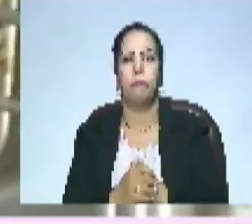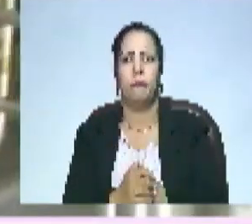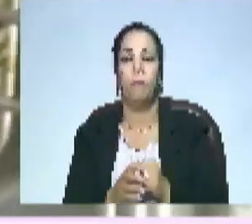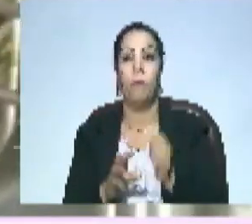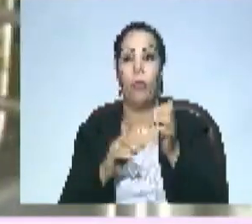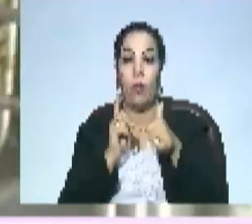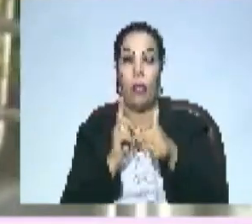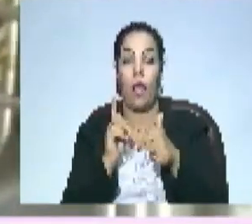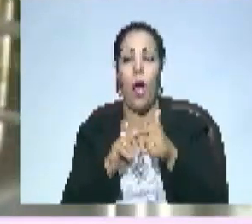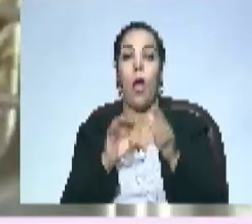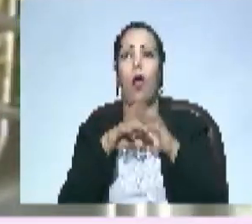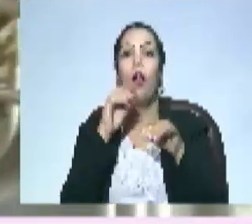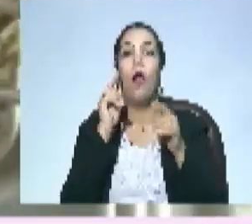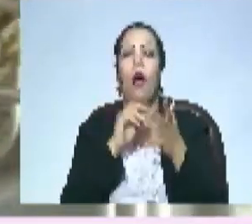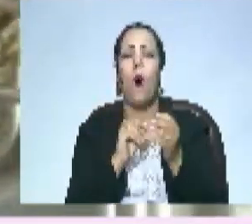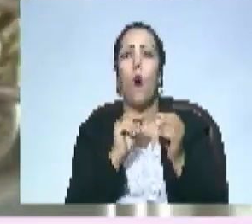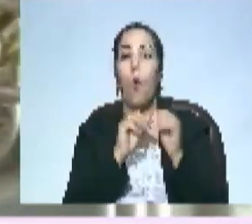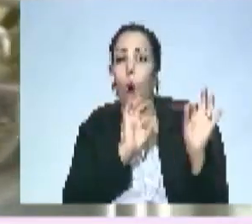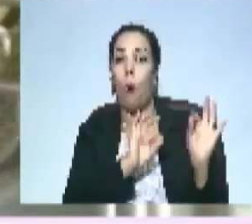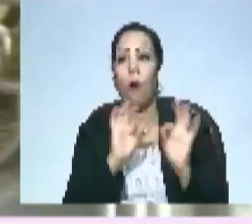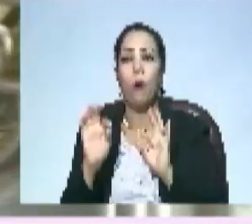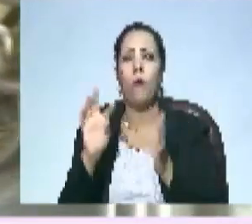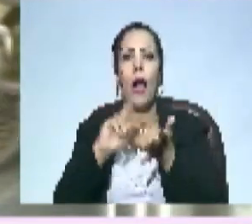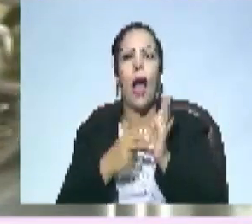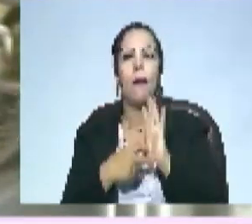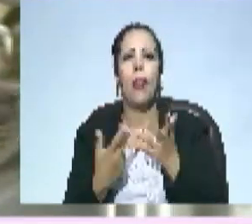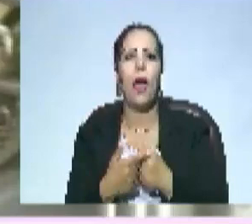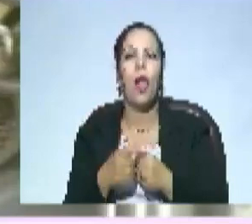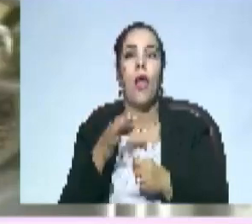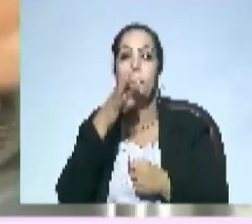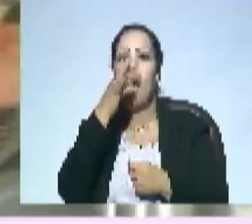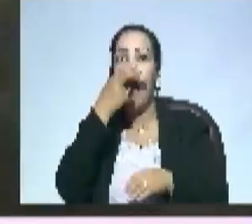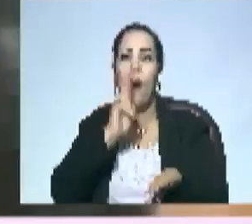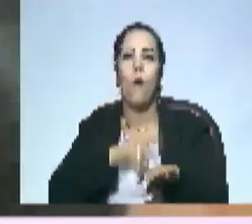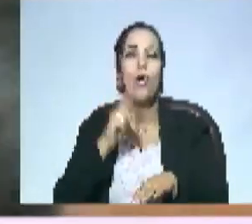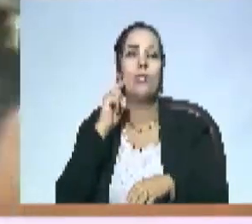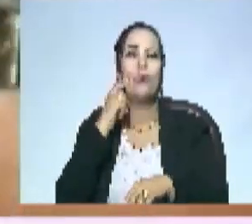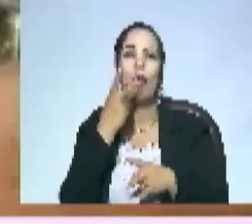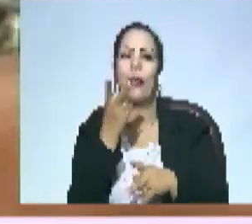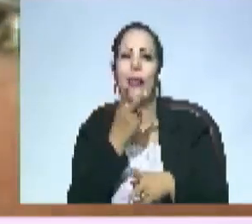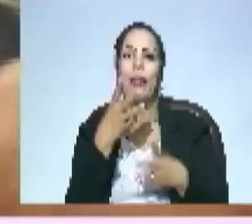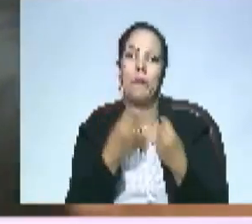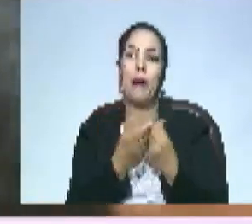يعني احنا كده من نفس الصنف عملنا الحادق والحلو بالظبط